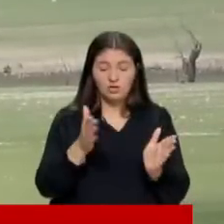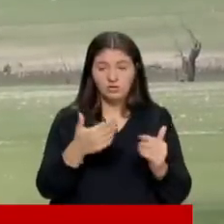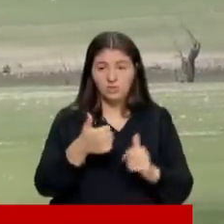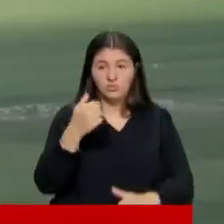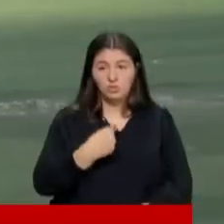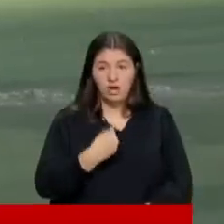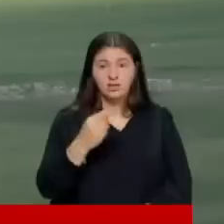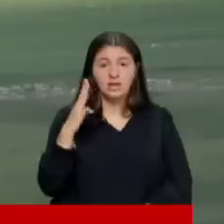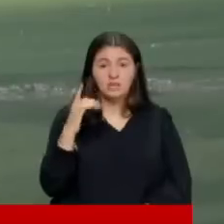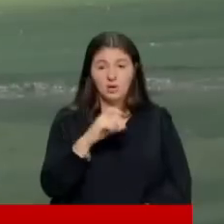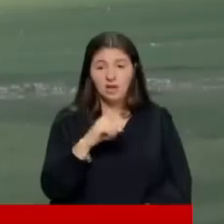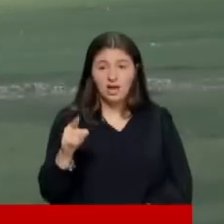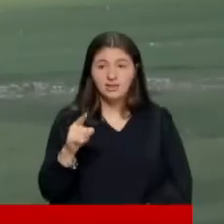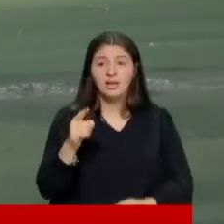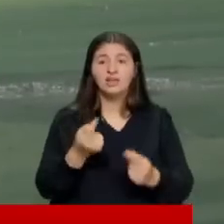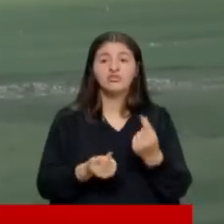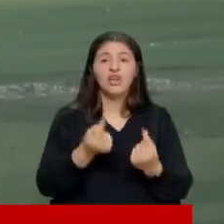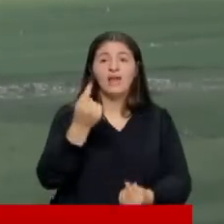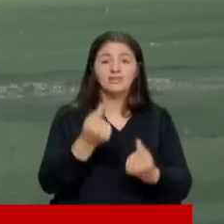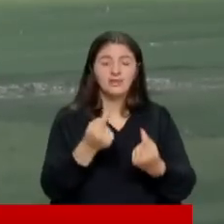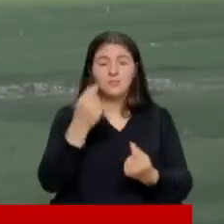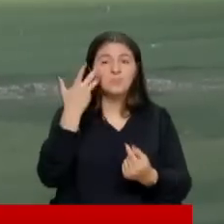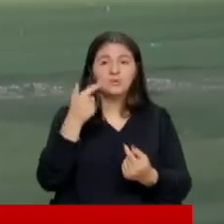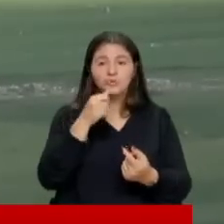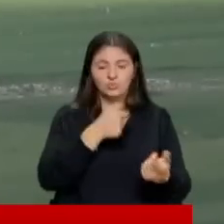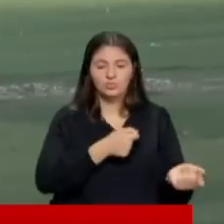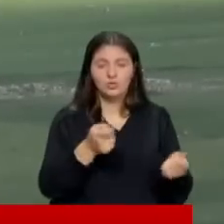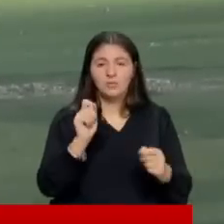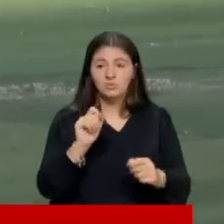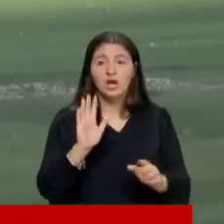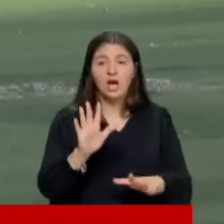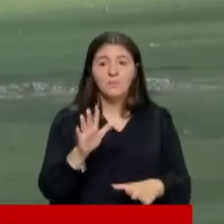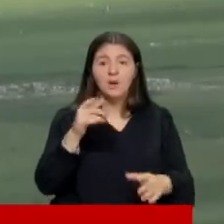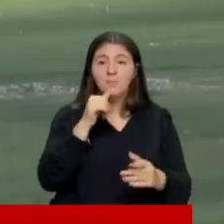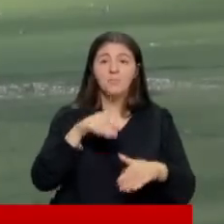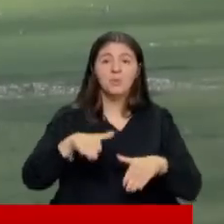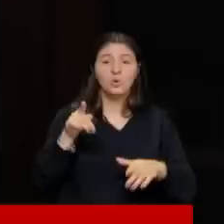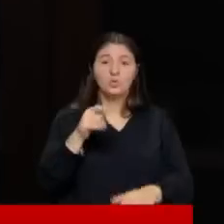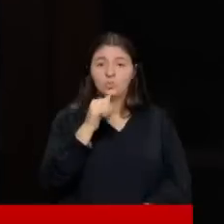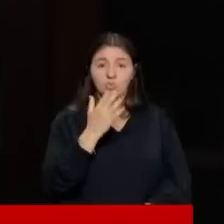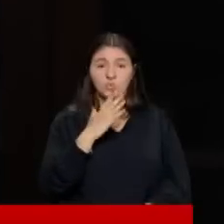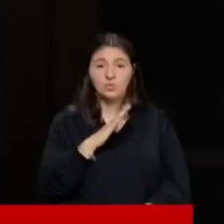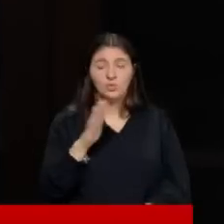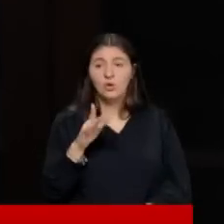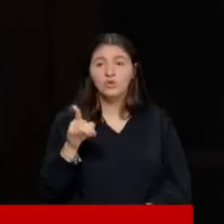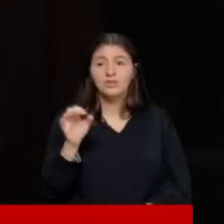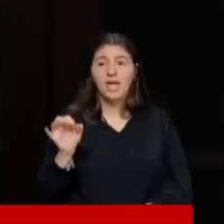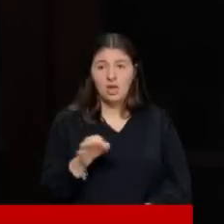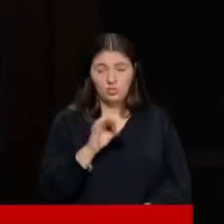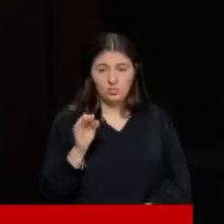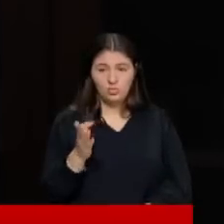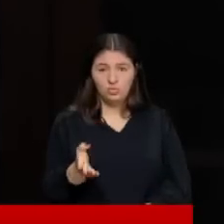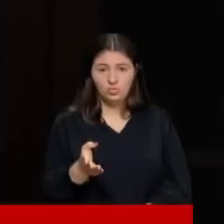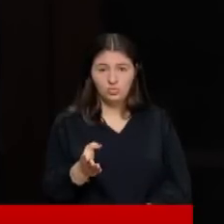uyardı Kasım ayına kadar Çeltik tarlaları sulanmaya devam edecek ancak barajda o kadar su yok şu anda